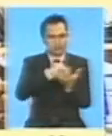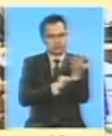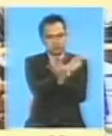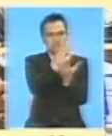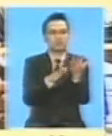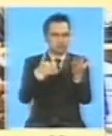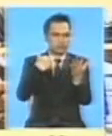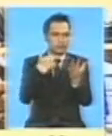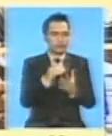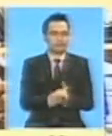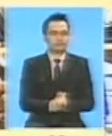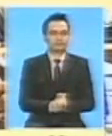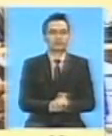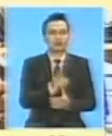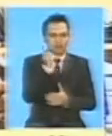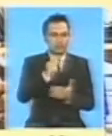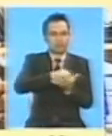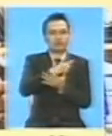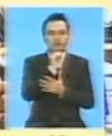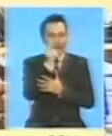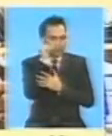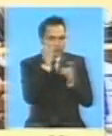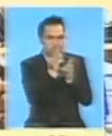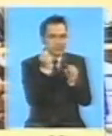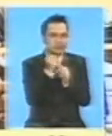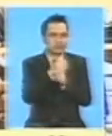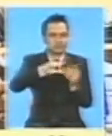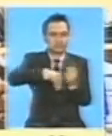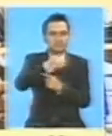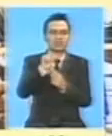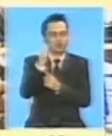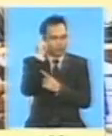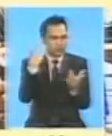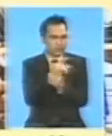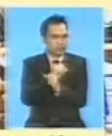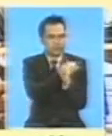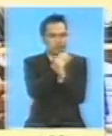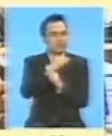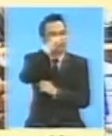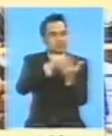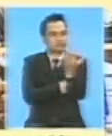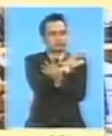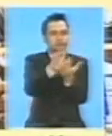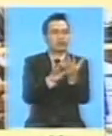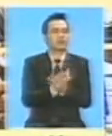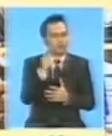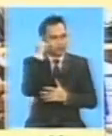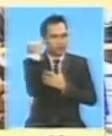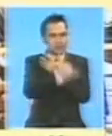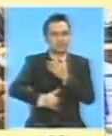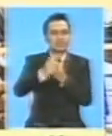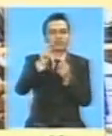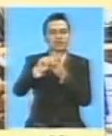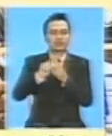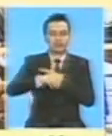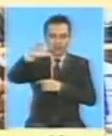นเหล่านี้ต้องรับรู้โดยทั่วกันทั้งฝ่ายความมั่นคงเศรษฐกิจสังคม อะไรการต่างประเทศทุกคนต้อง